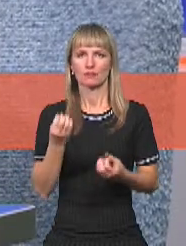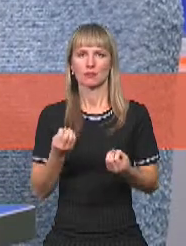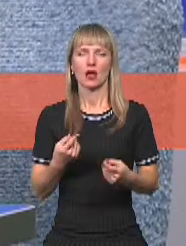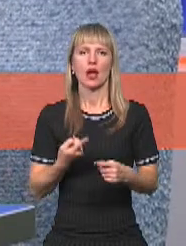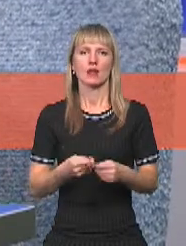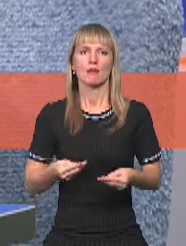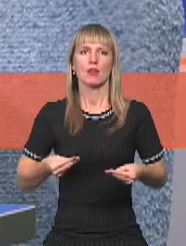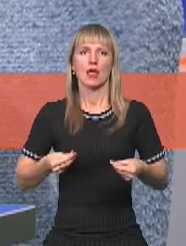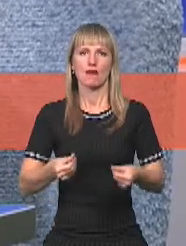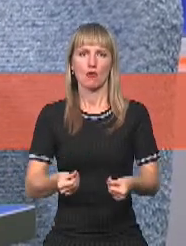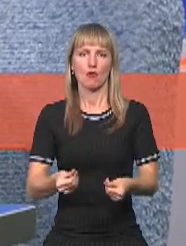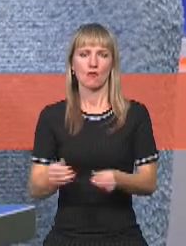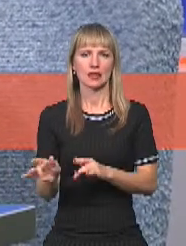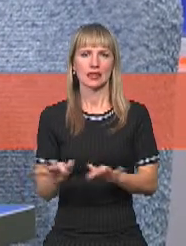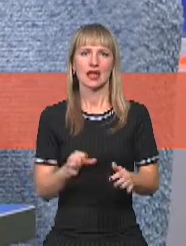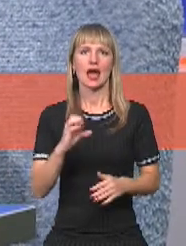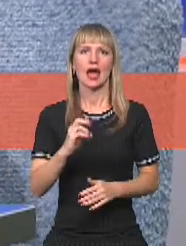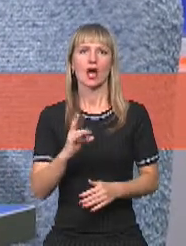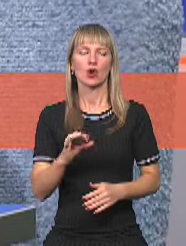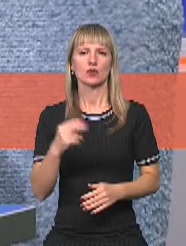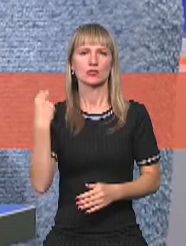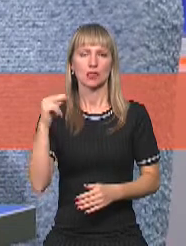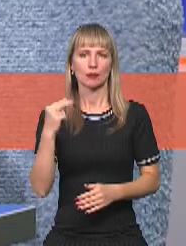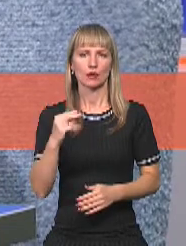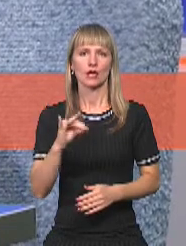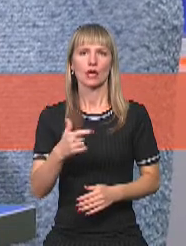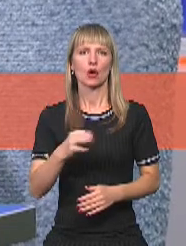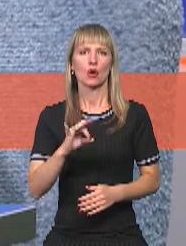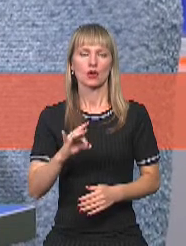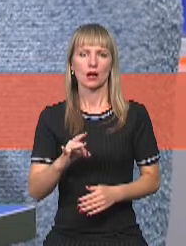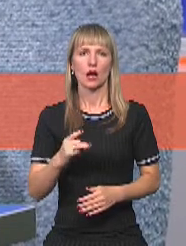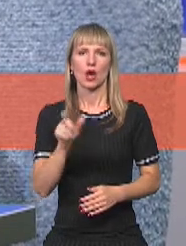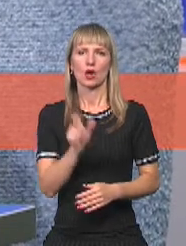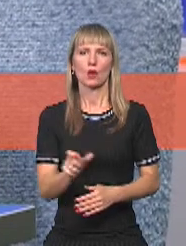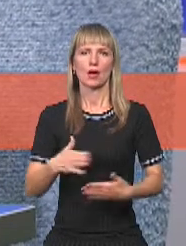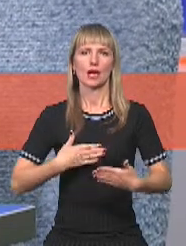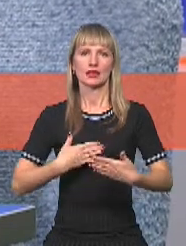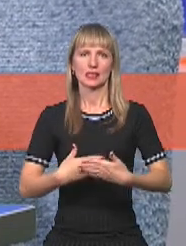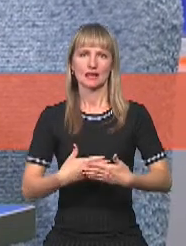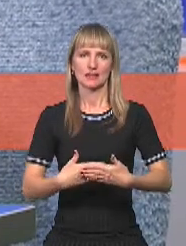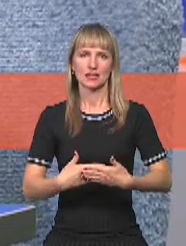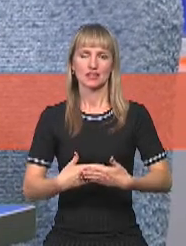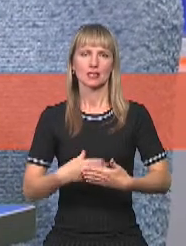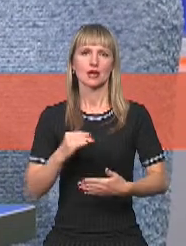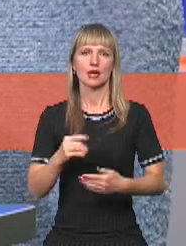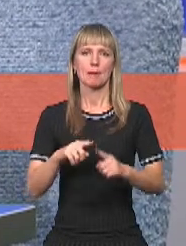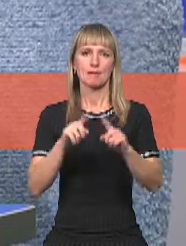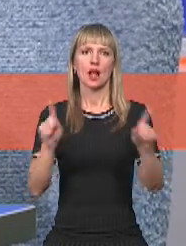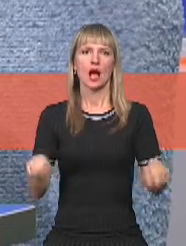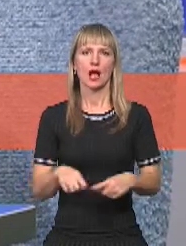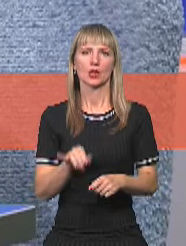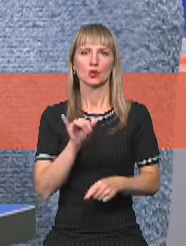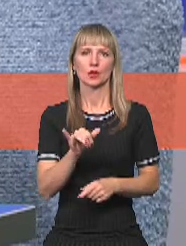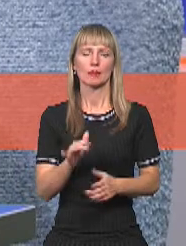впливова дія. Ігорю, «Екозапоріжжя», голова громадської організації «Екозапоріжжя», громадський активіст, і плакат у тебе такий